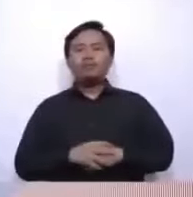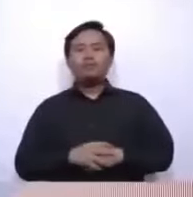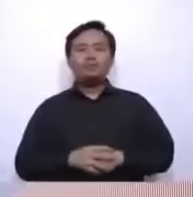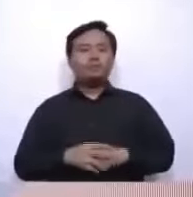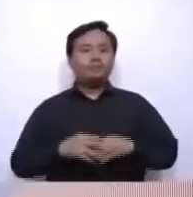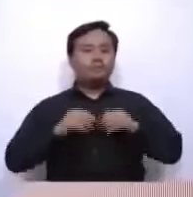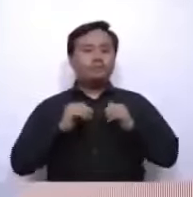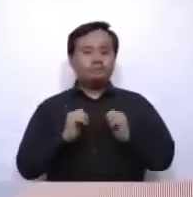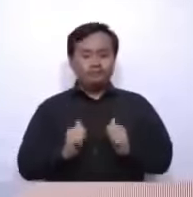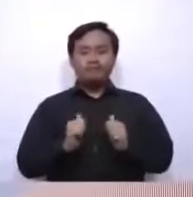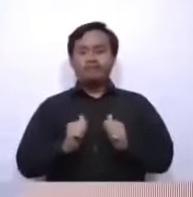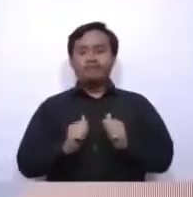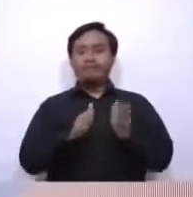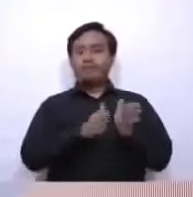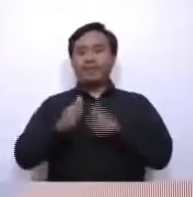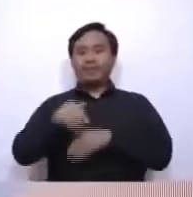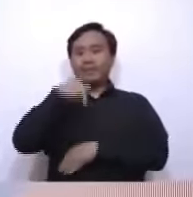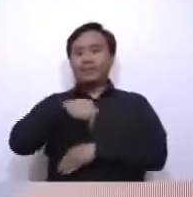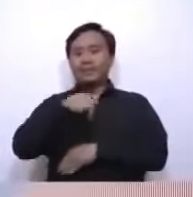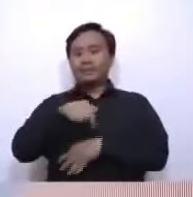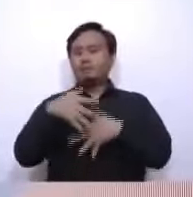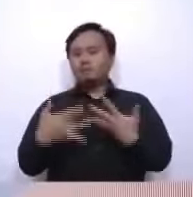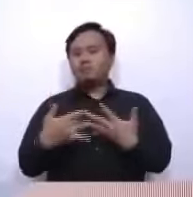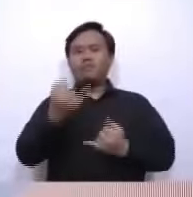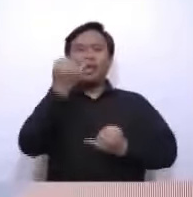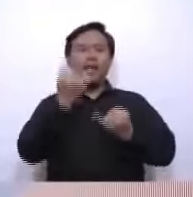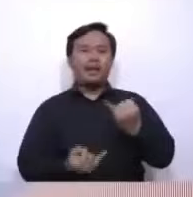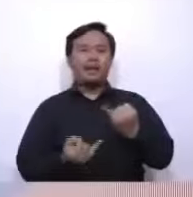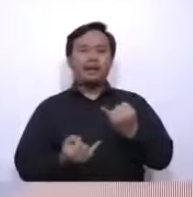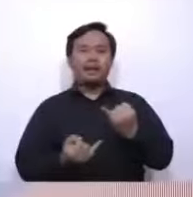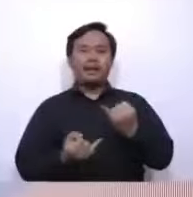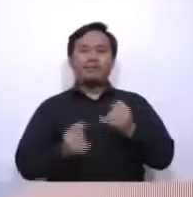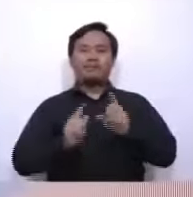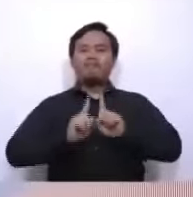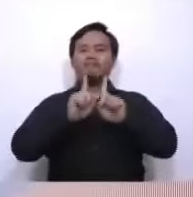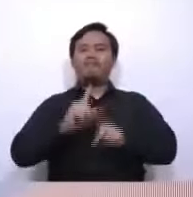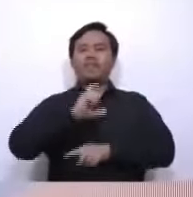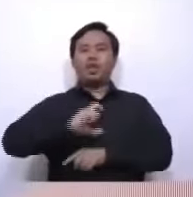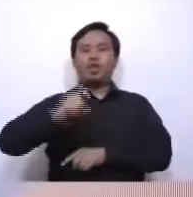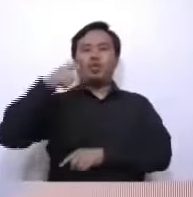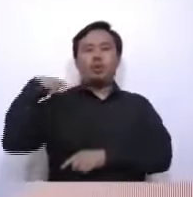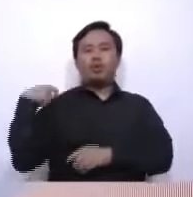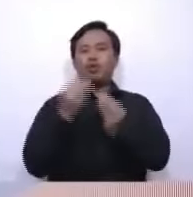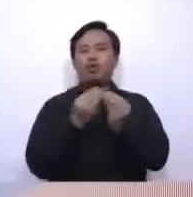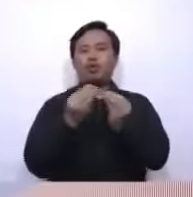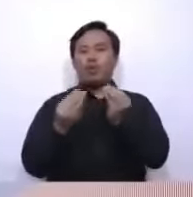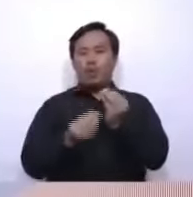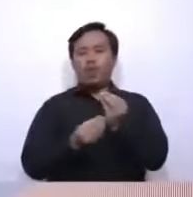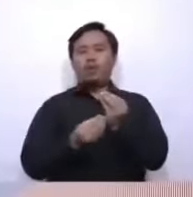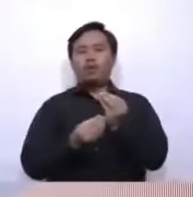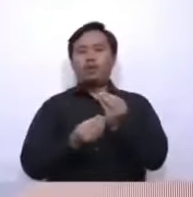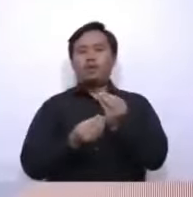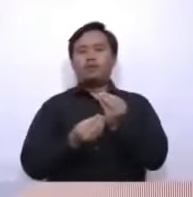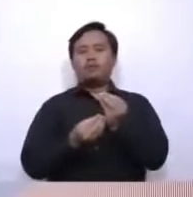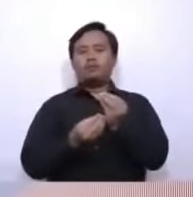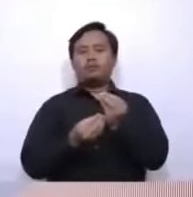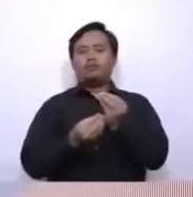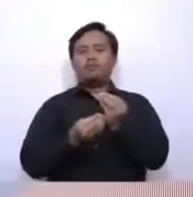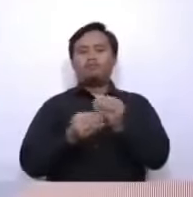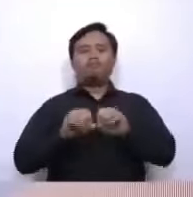di segmen ini kita masuk pada segmen terakhir. Pasangan calon gubernur dan wakil gubernur akan